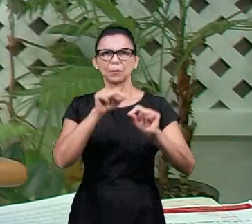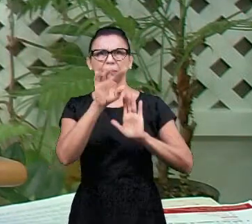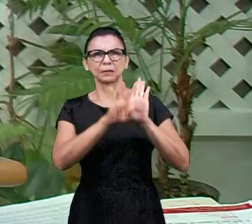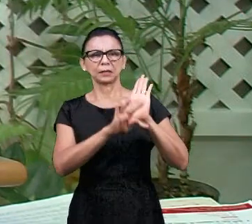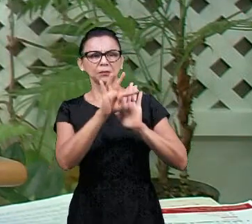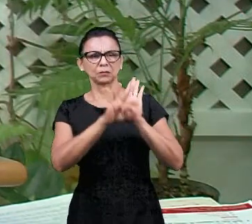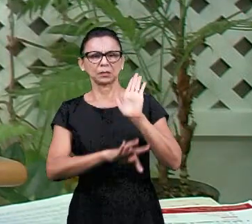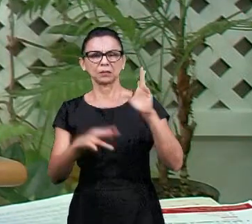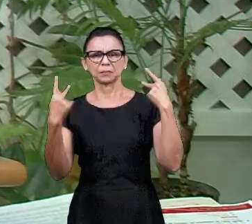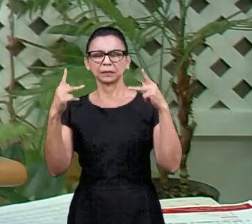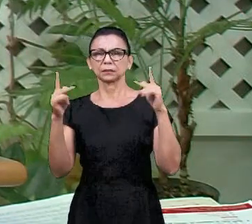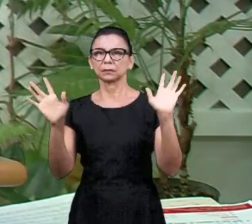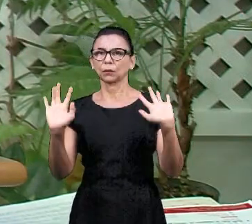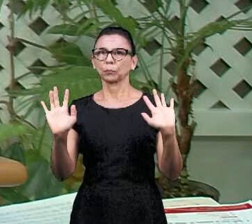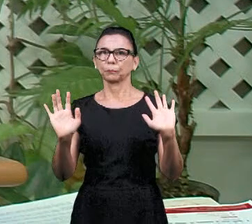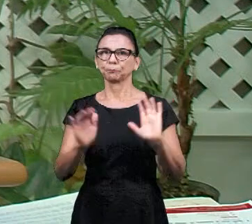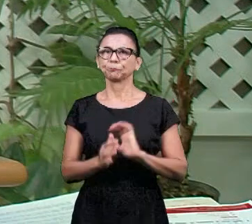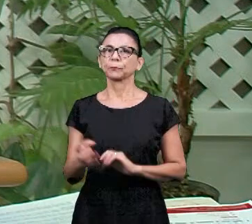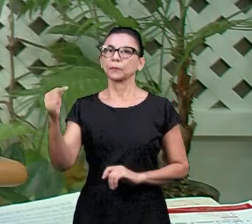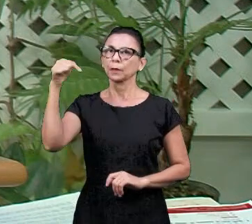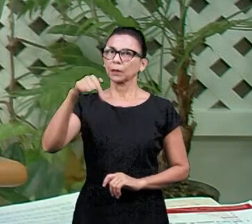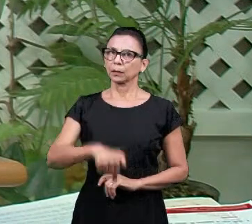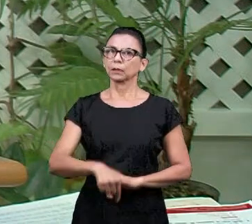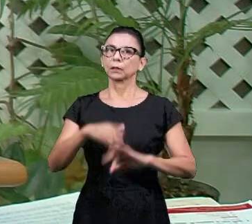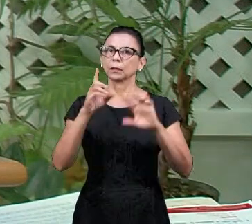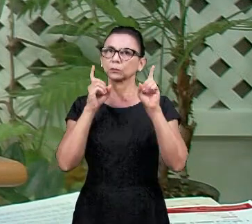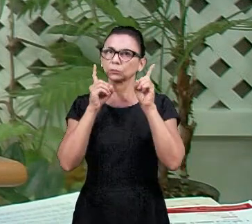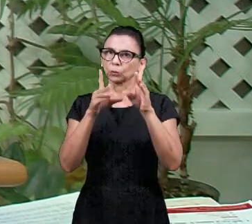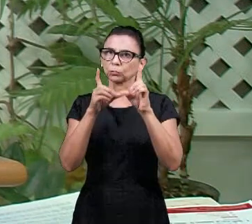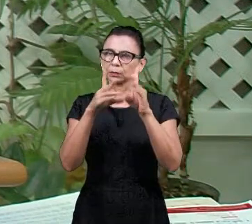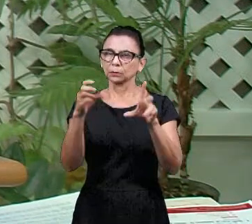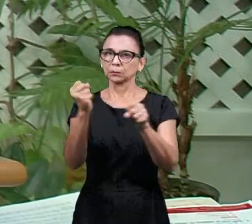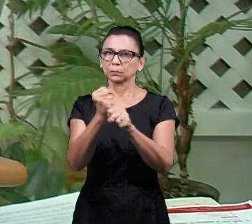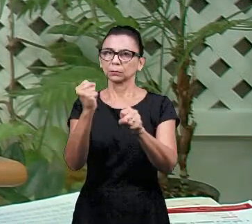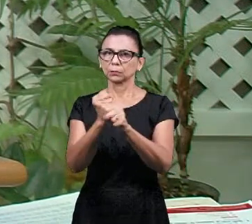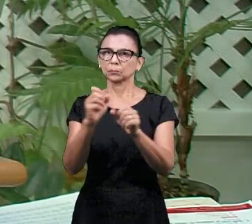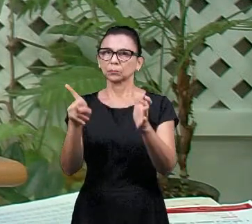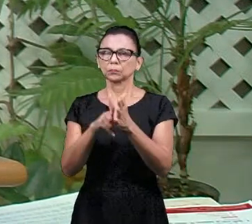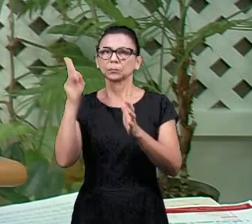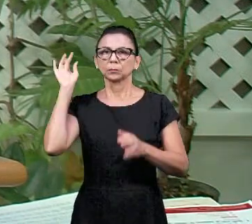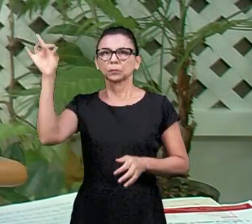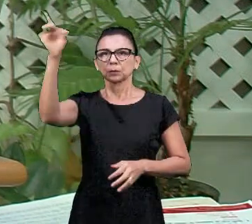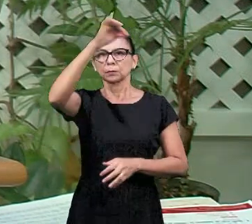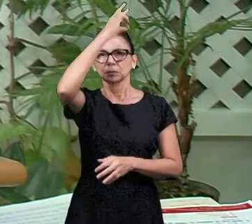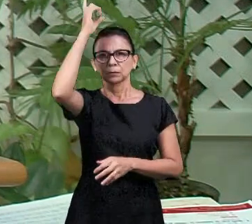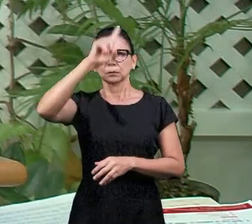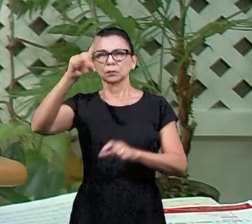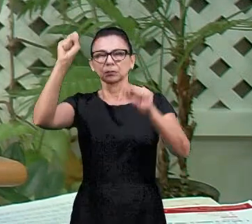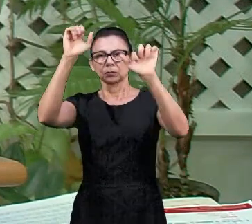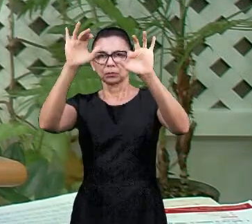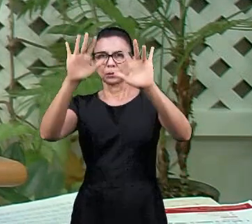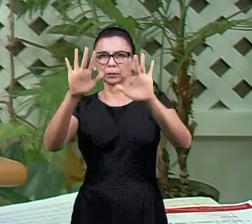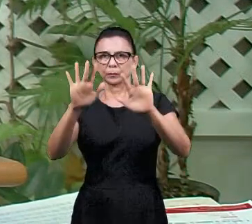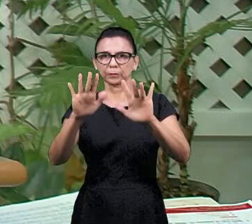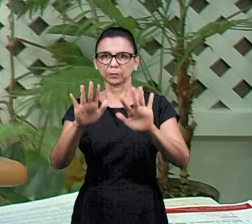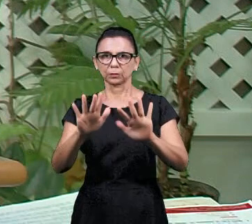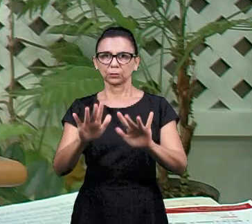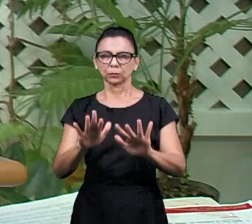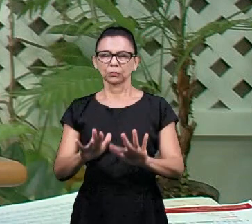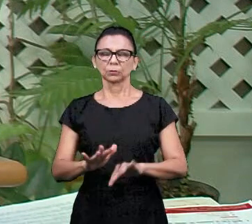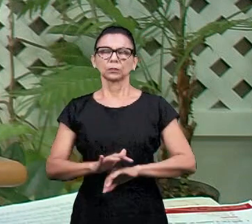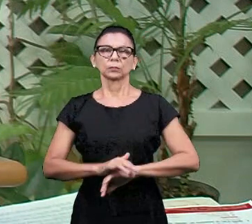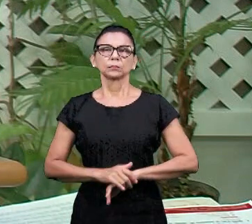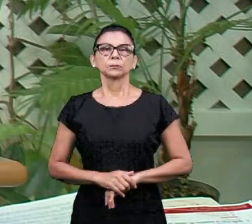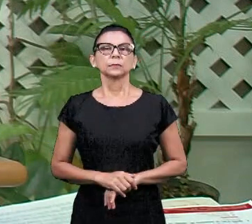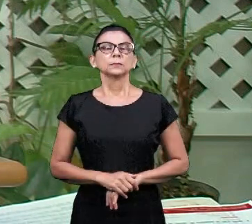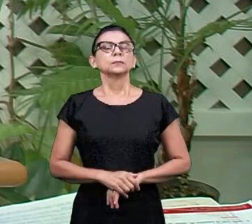côté. Non, nous avons ici la doctrine, l'œuvre est de l'Esprit. Que Dieu vous bénisse, vous accompagne.